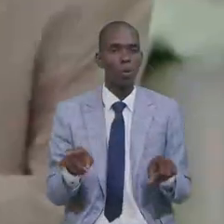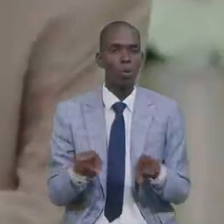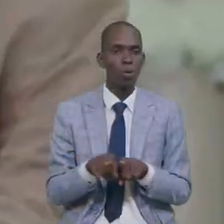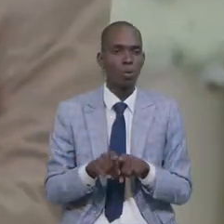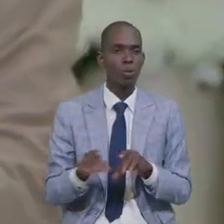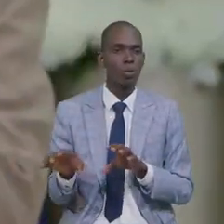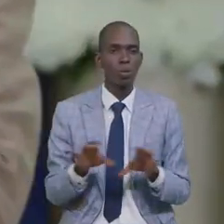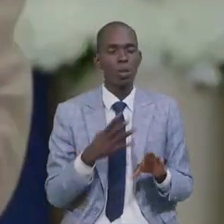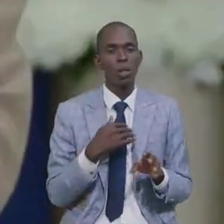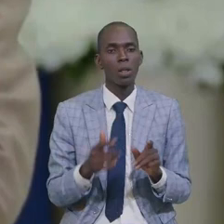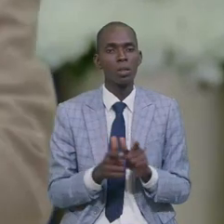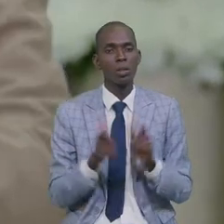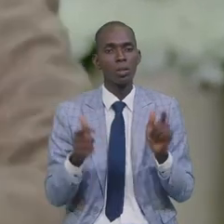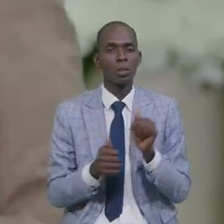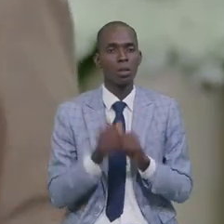plus grandes.